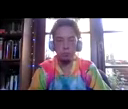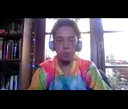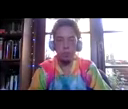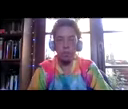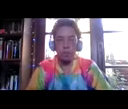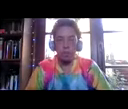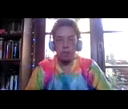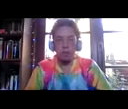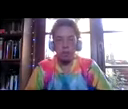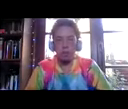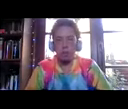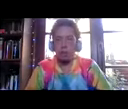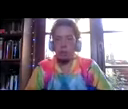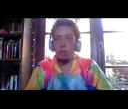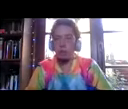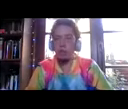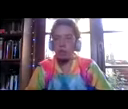registre.